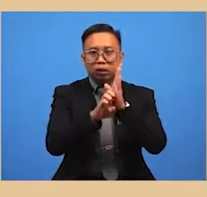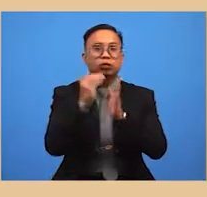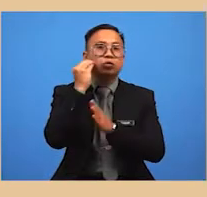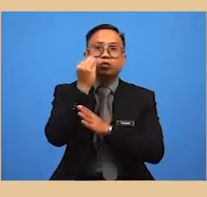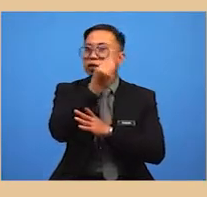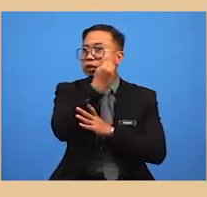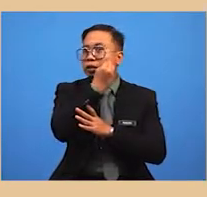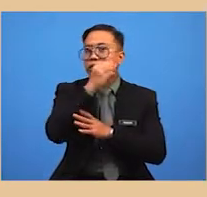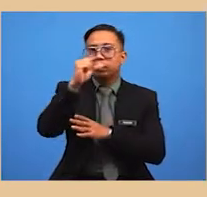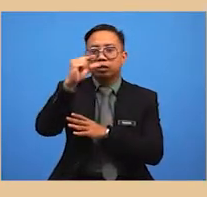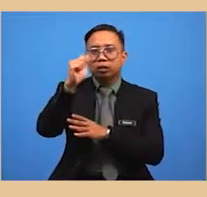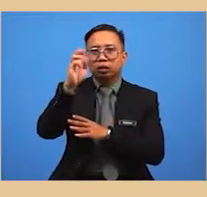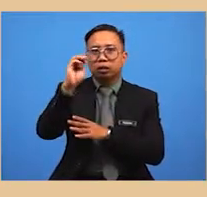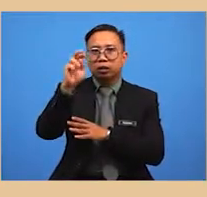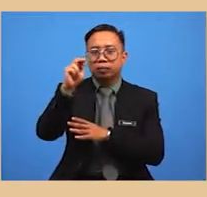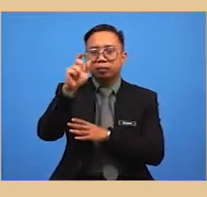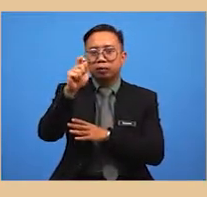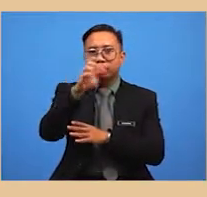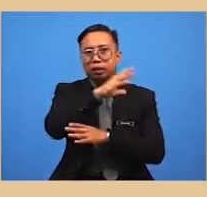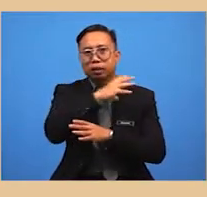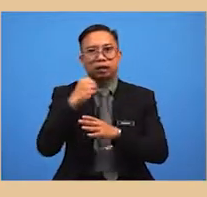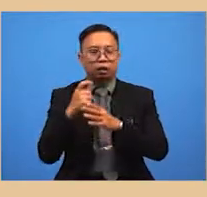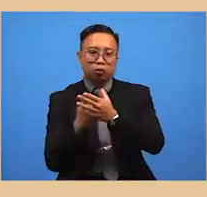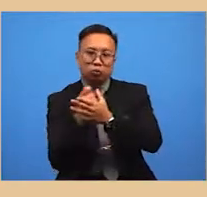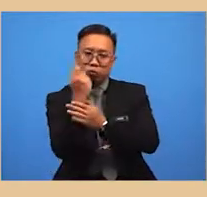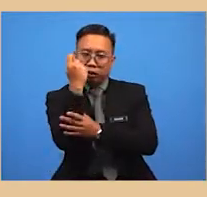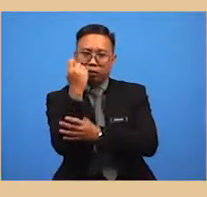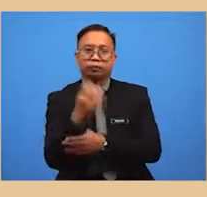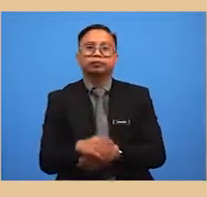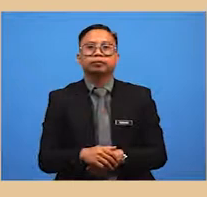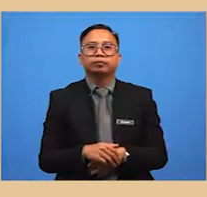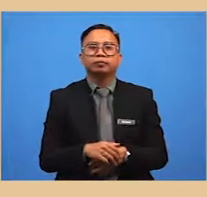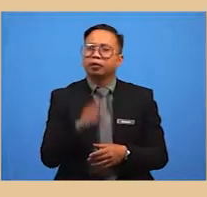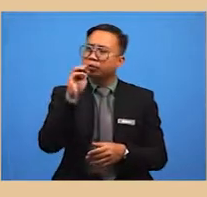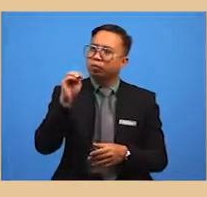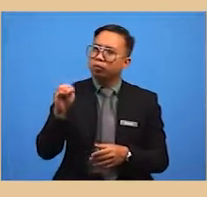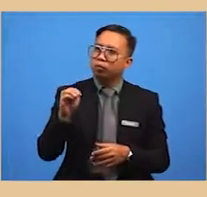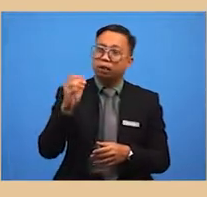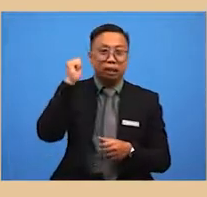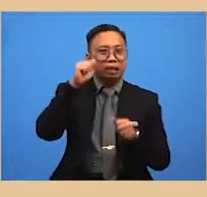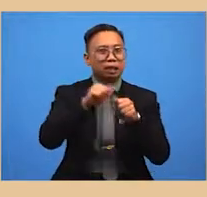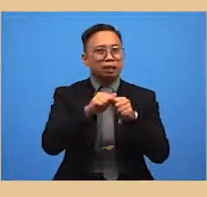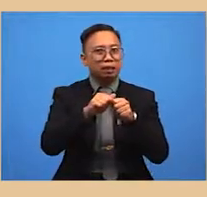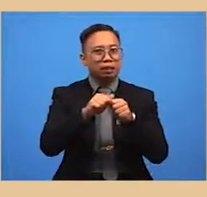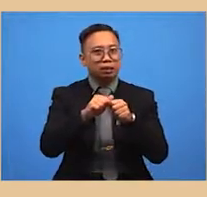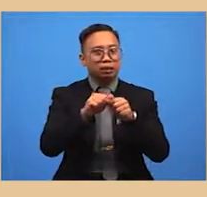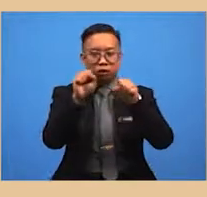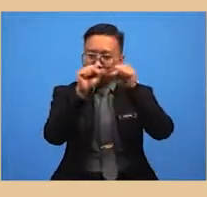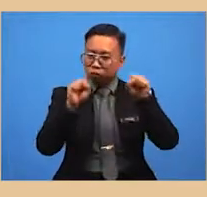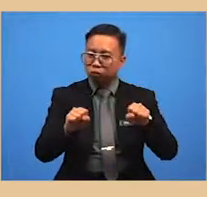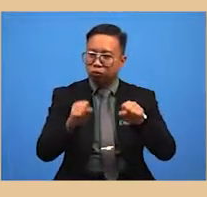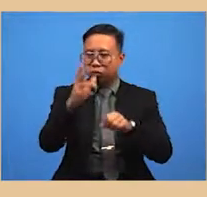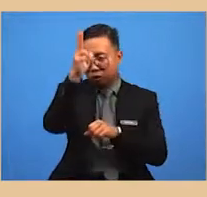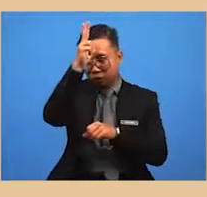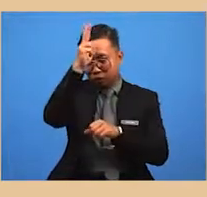iaitu gamet jantan dalam tumbuhan. Masih murid-murid ingat struktur jantan dalam bunga